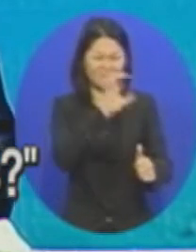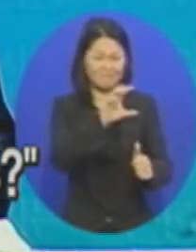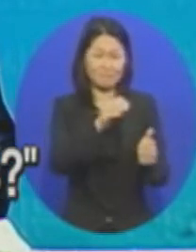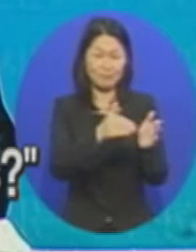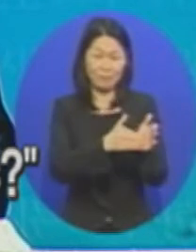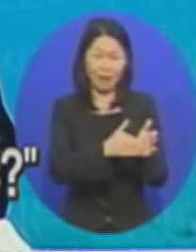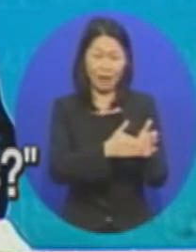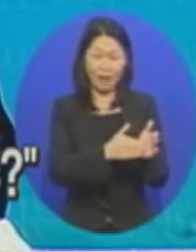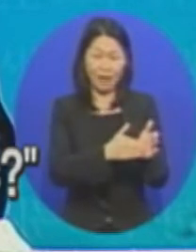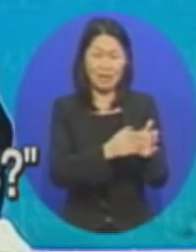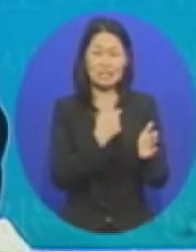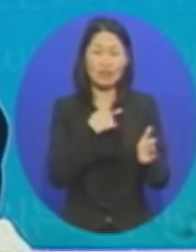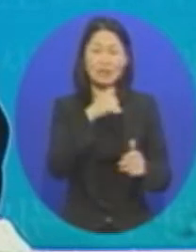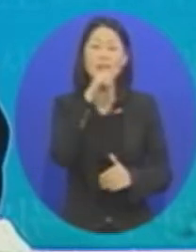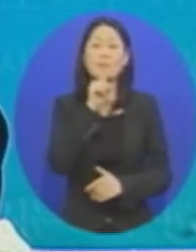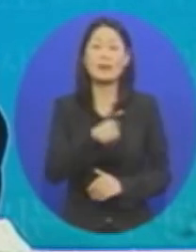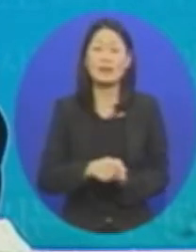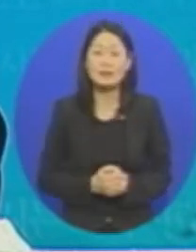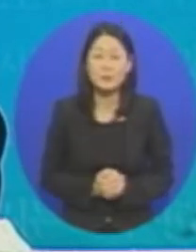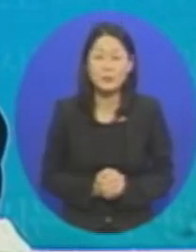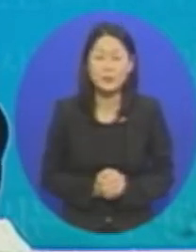있었다 그래요 여러분